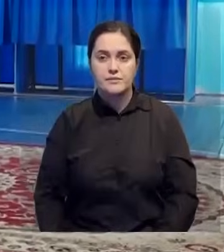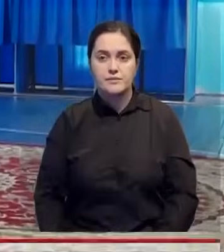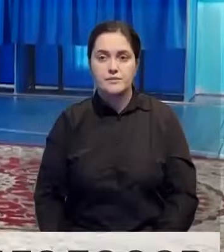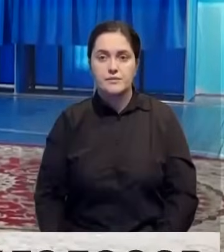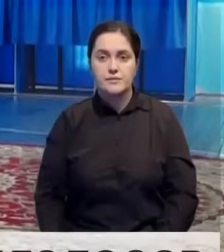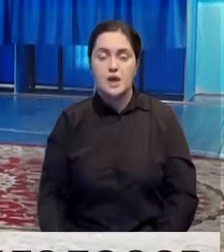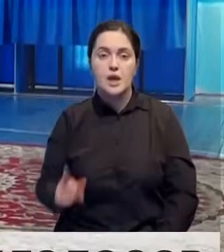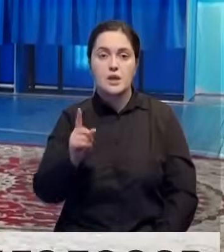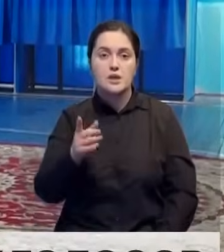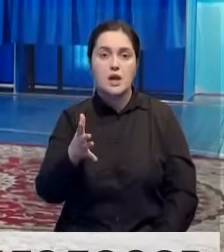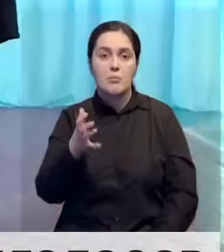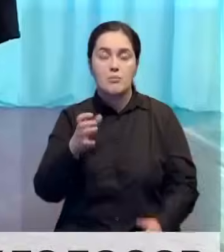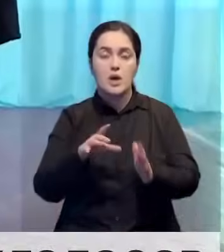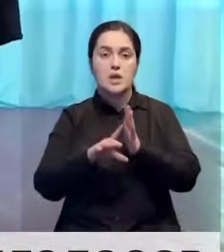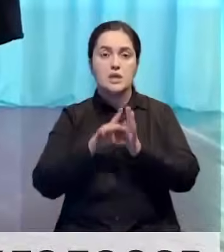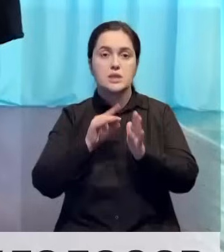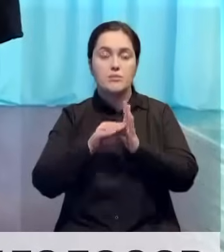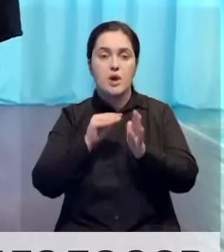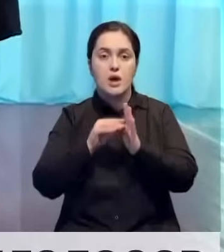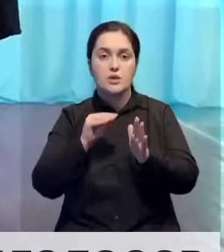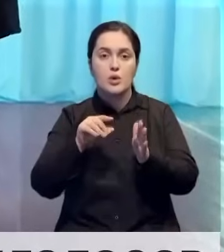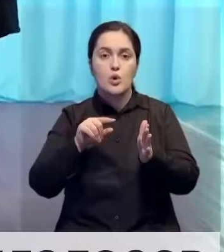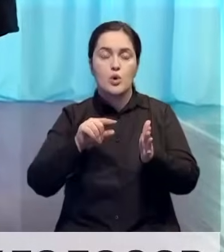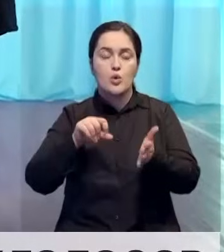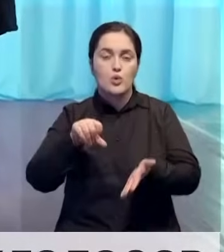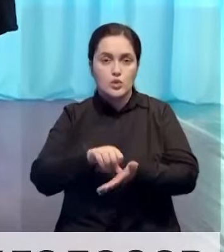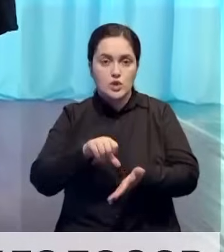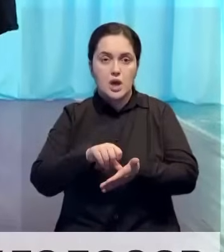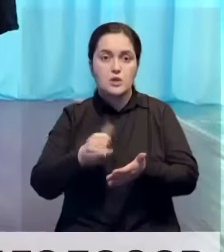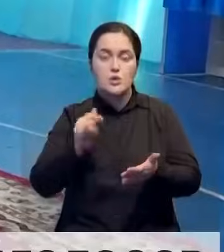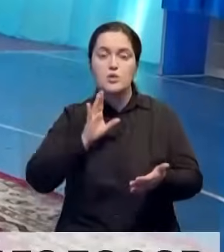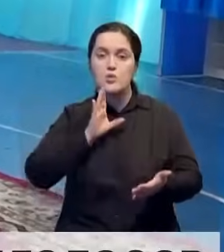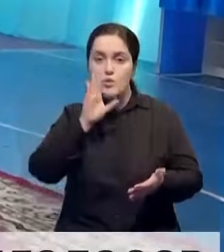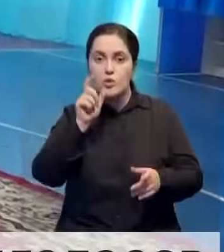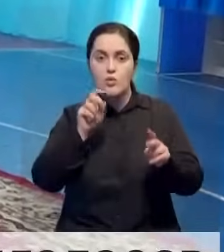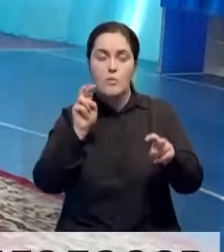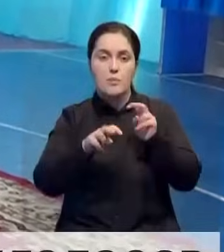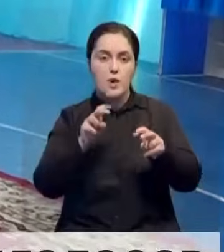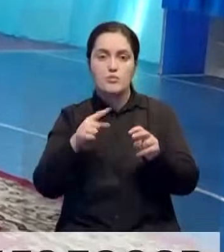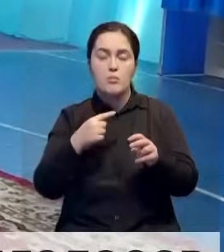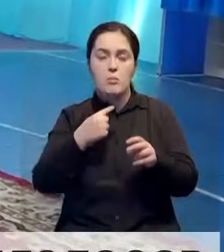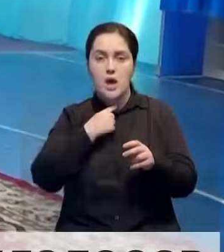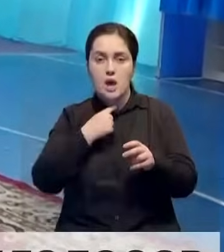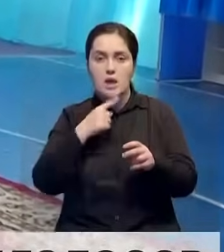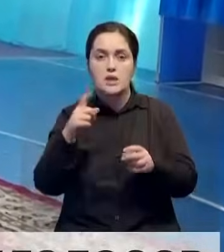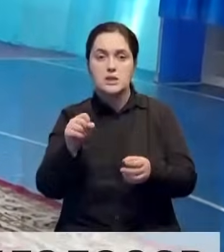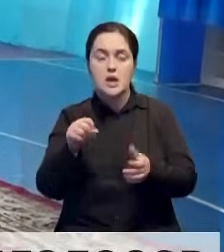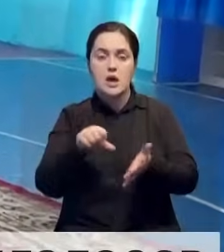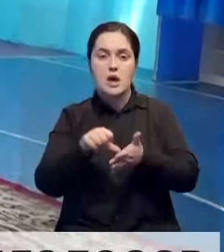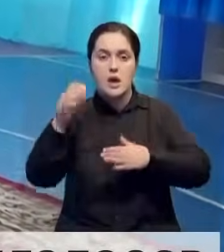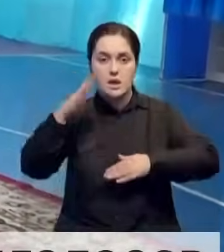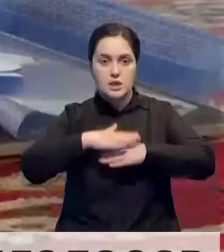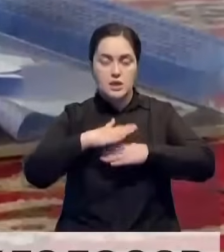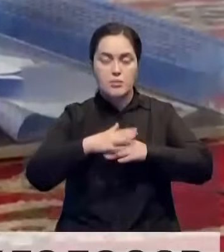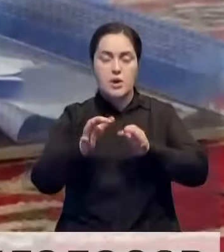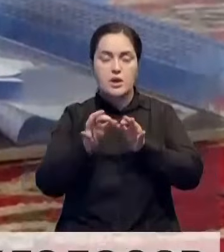Почти 1500 избирательных участков по всей стране. Сегодня с утра люди приходили, чтобы проголосовать за кандидатов в акимы районов